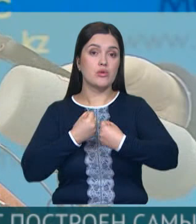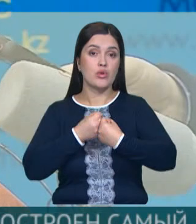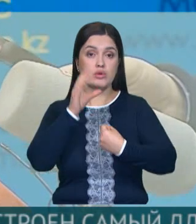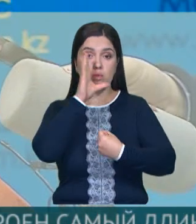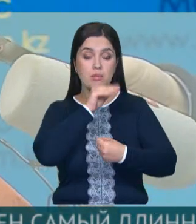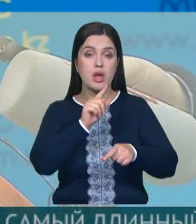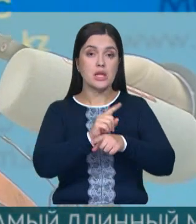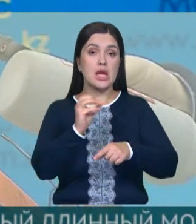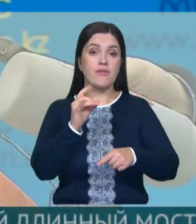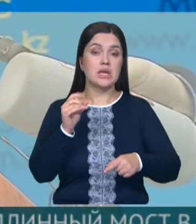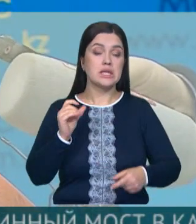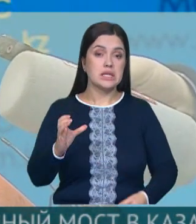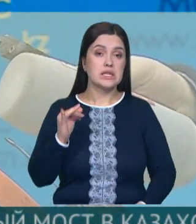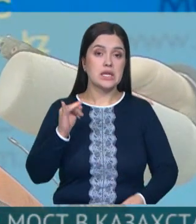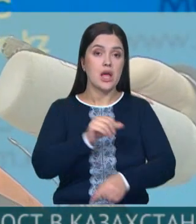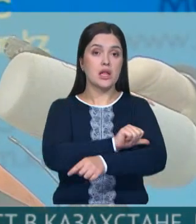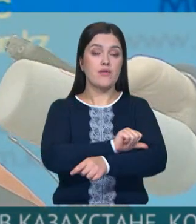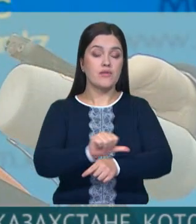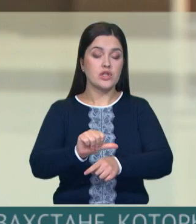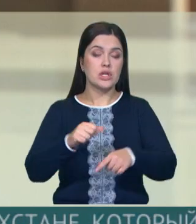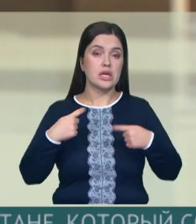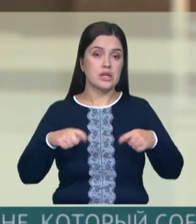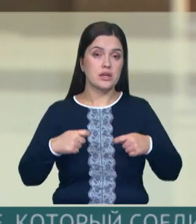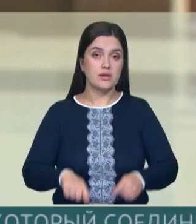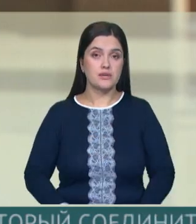на рынке Евразэс, так и на внешних рынках.